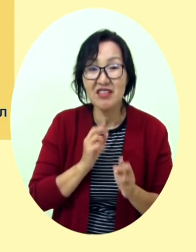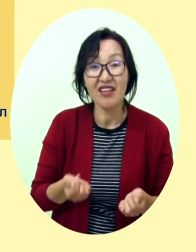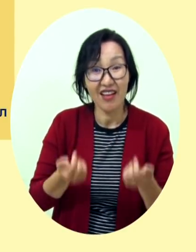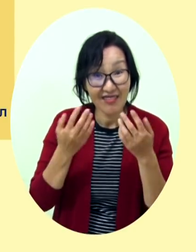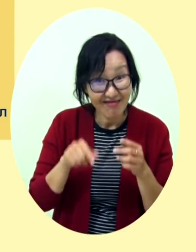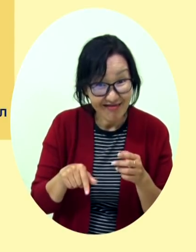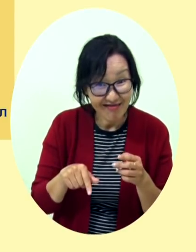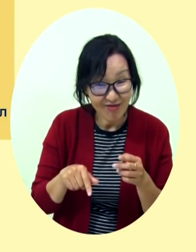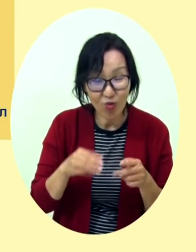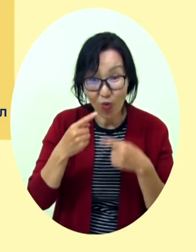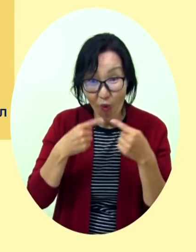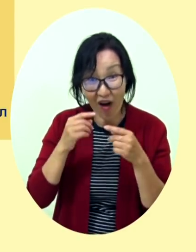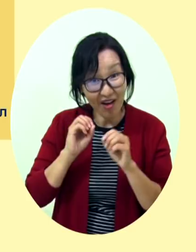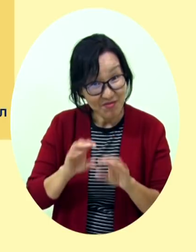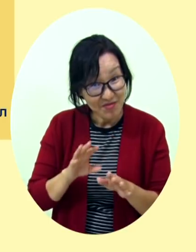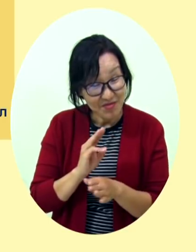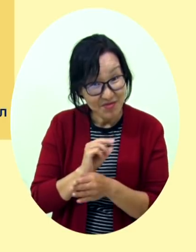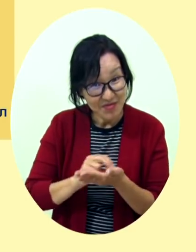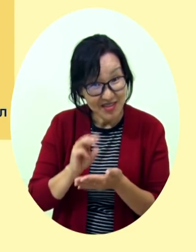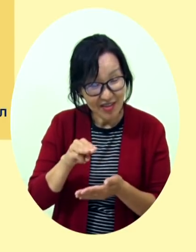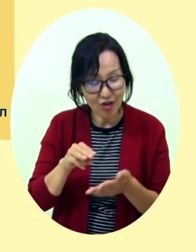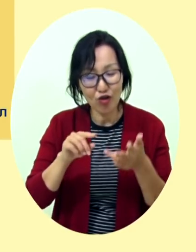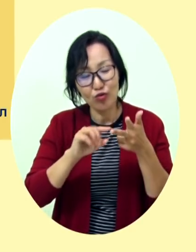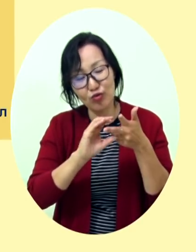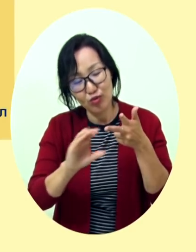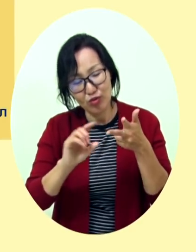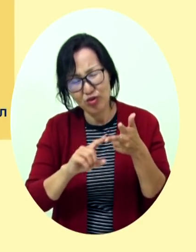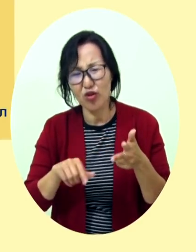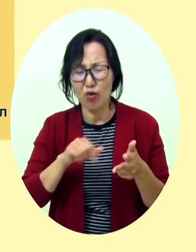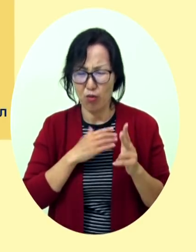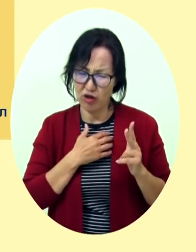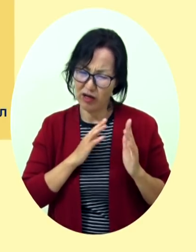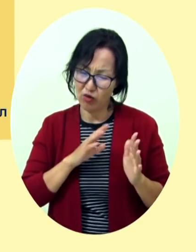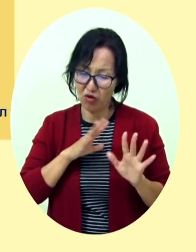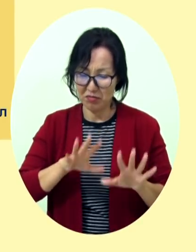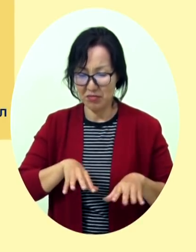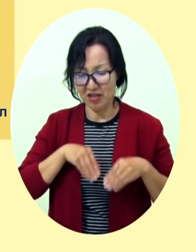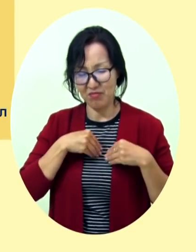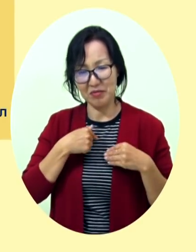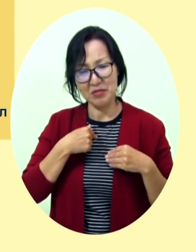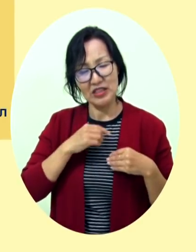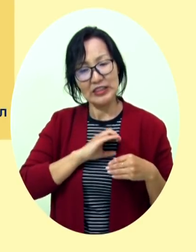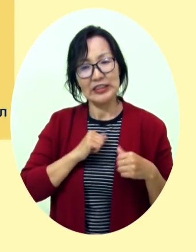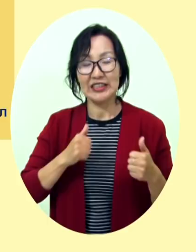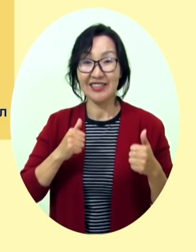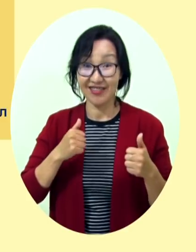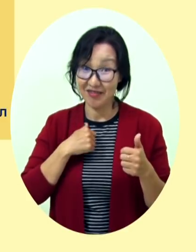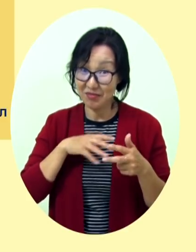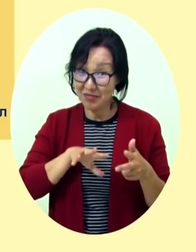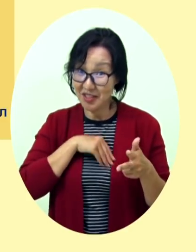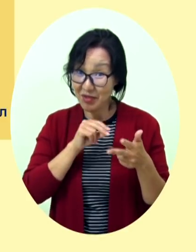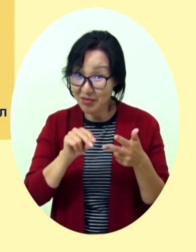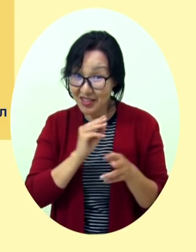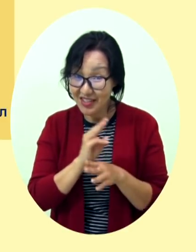бэрхшээл байсан тухайгаа оруулжээ. Мөн төгсгөл хэсэгт мод тарьсан өөрийн мэдрэмжээ бичсэн байна.